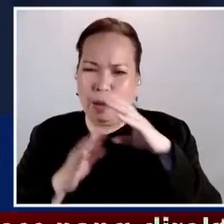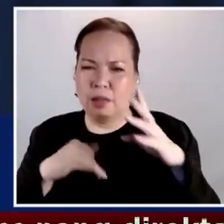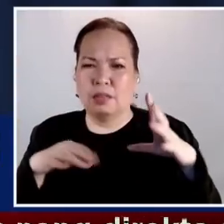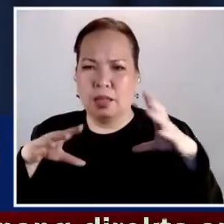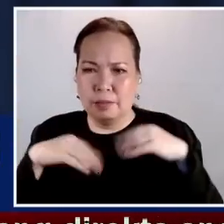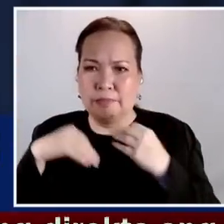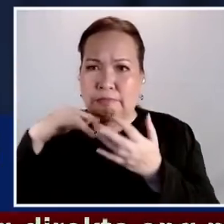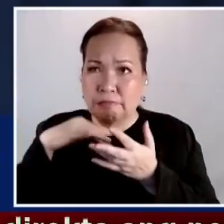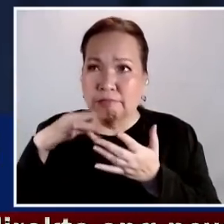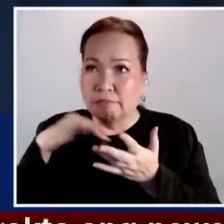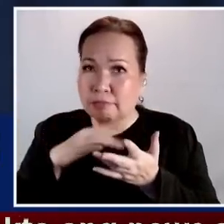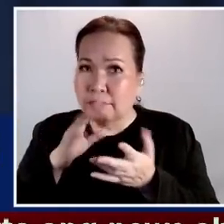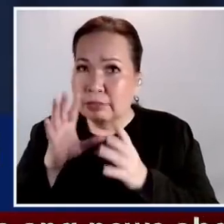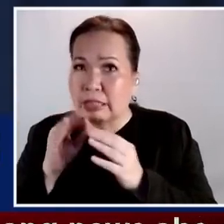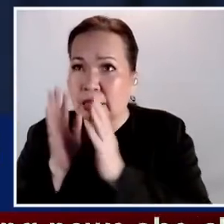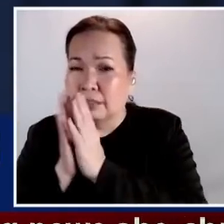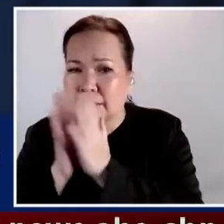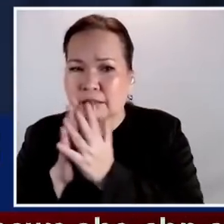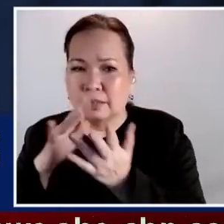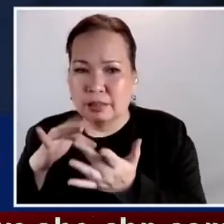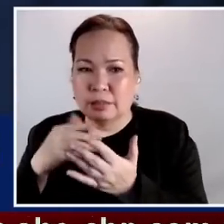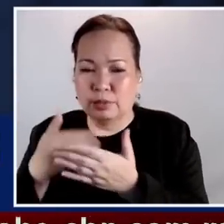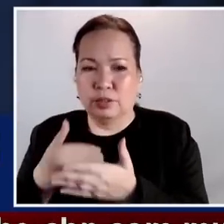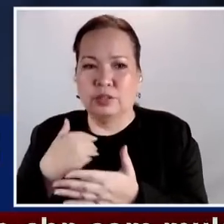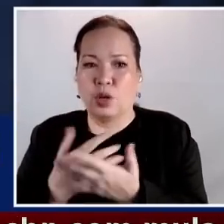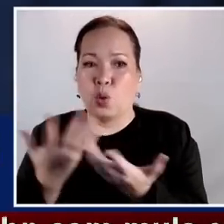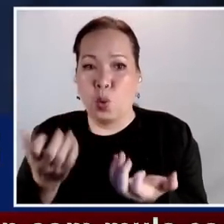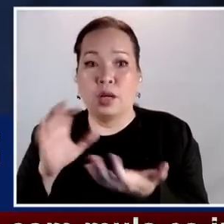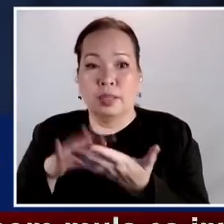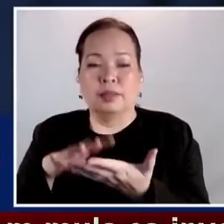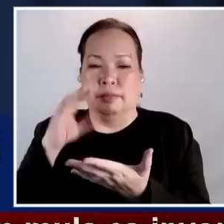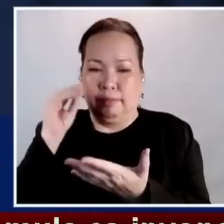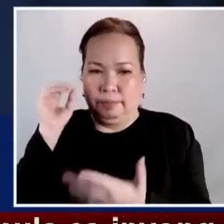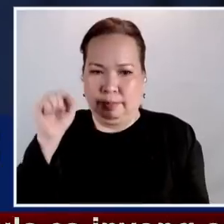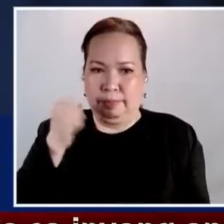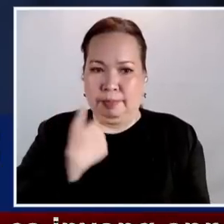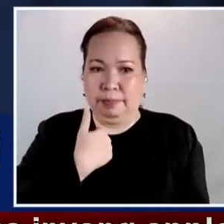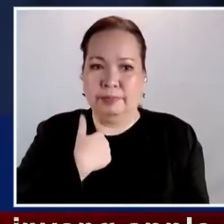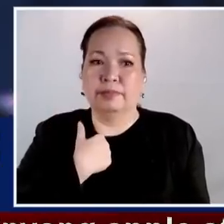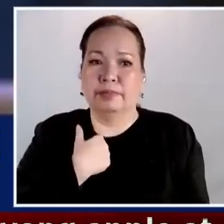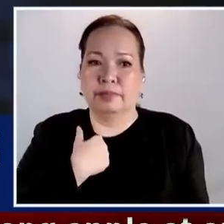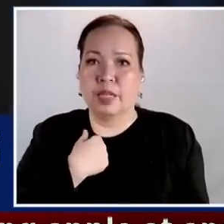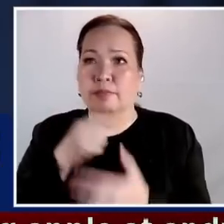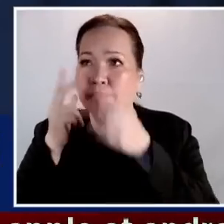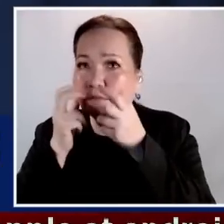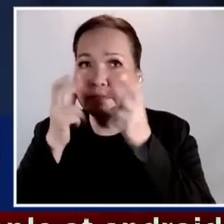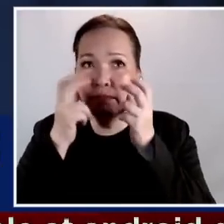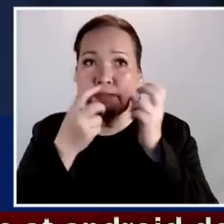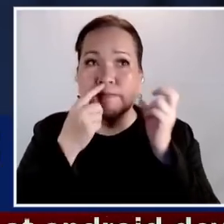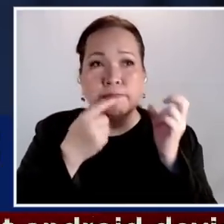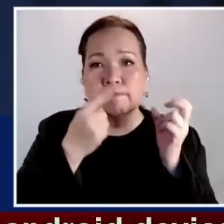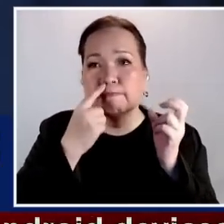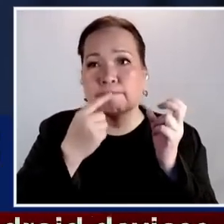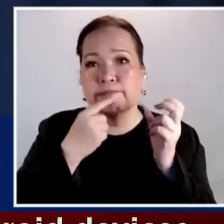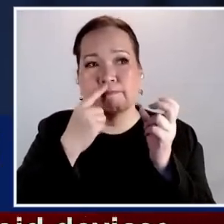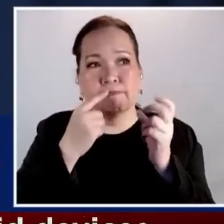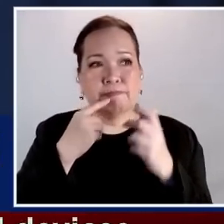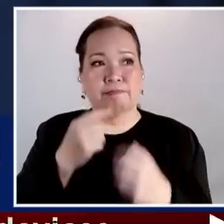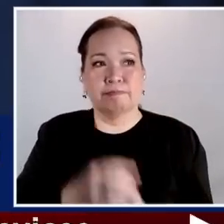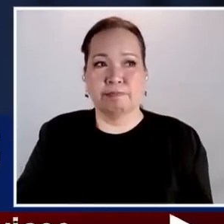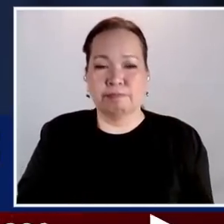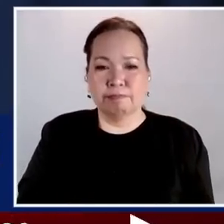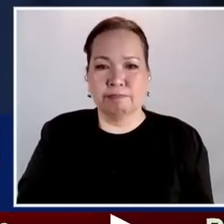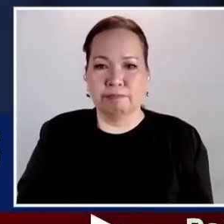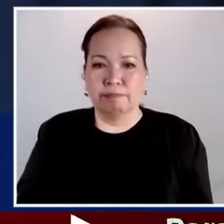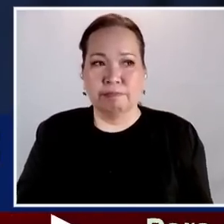ay palaging nag-aaral at gusto ko matuto, and I'm always listening, plus